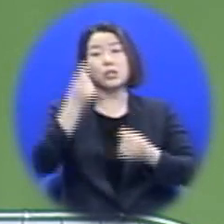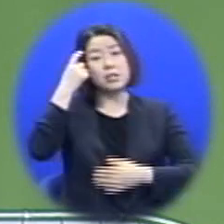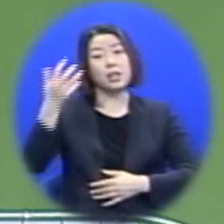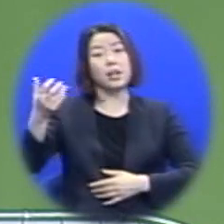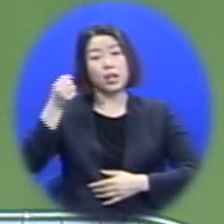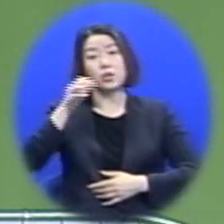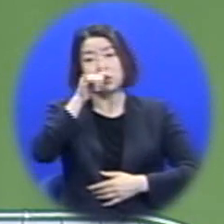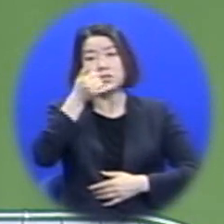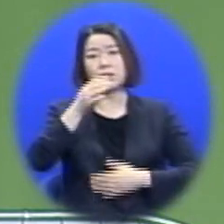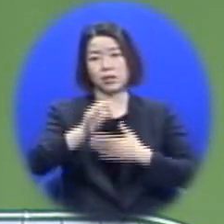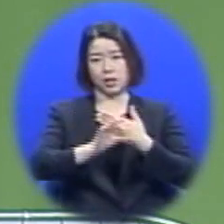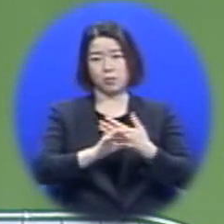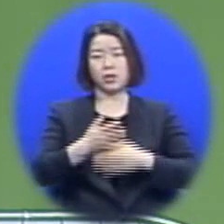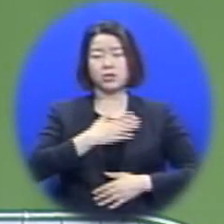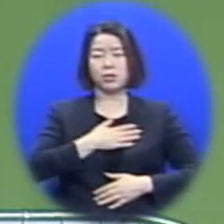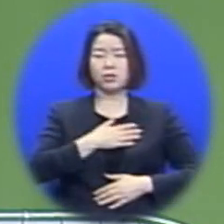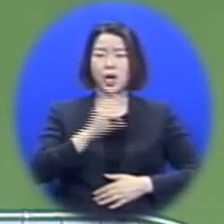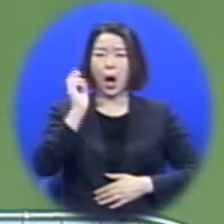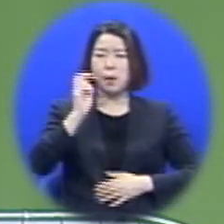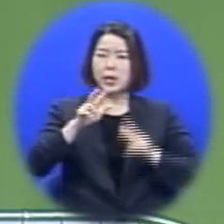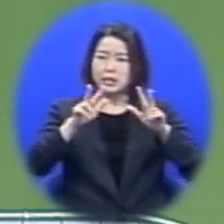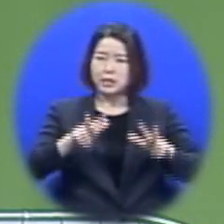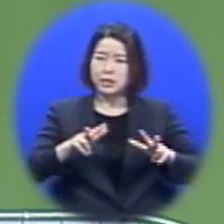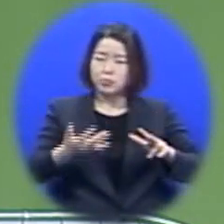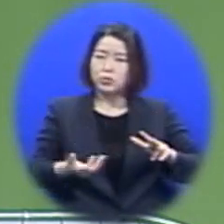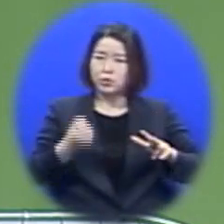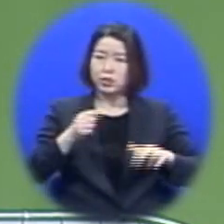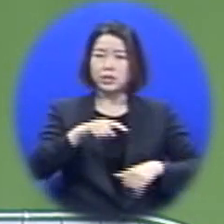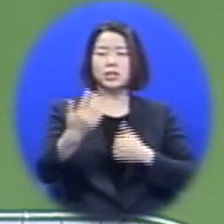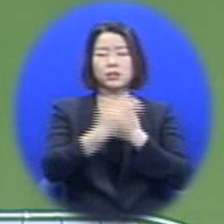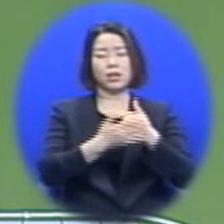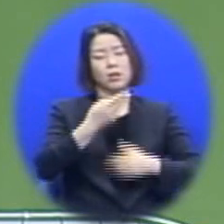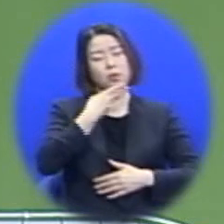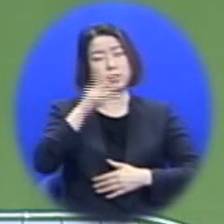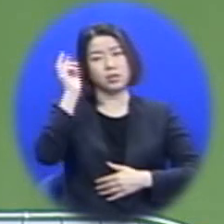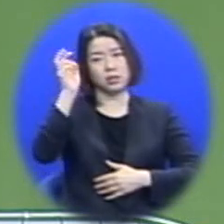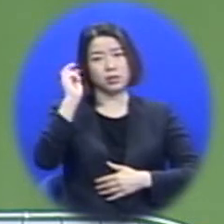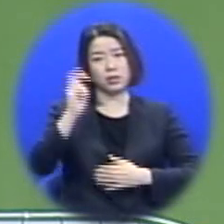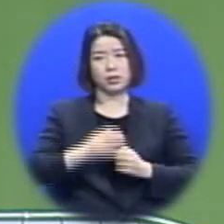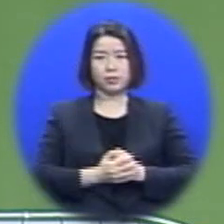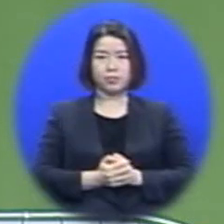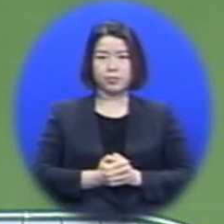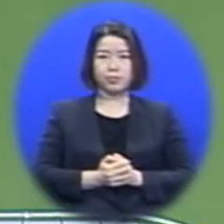그랬었다면 저는 아마 지금 이렇게 누리는 이 은혜가 없을 거예요.